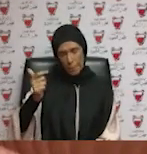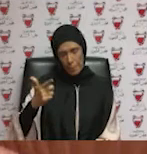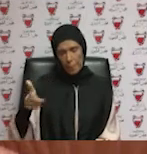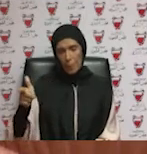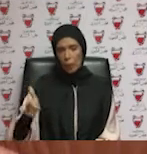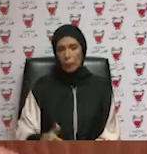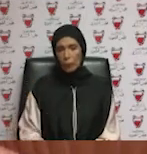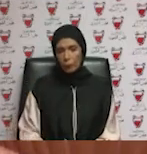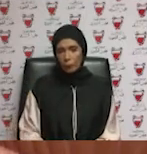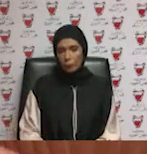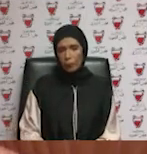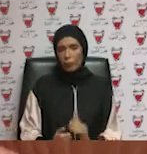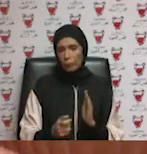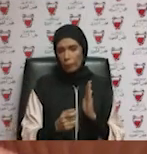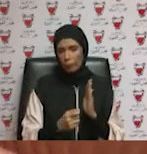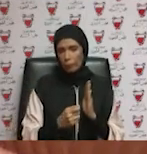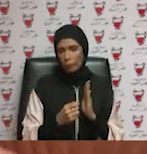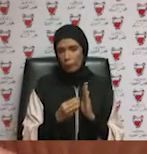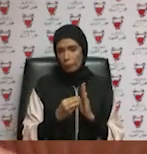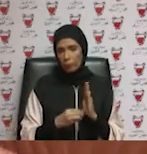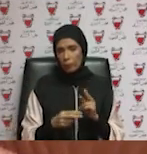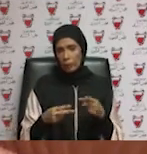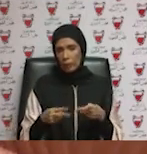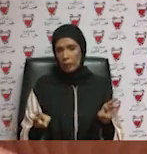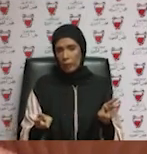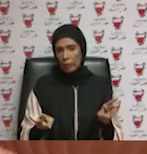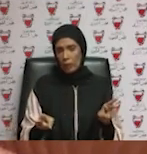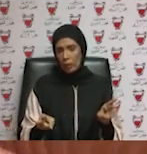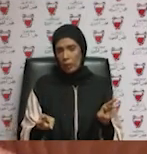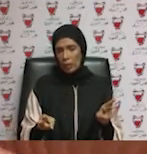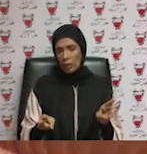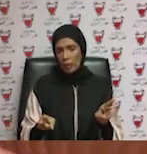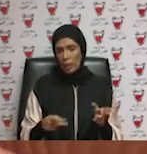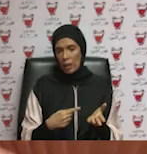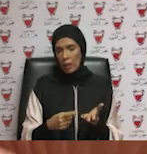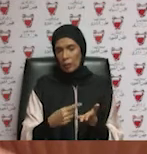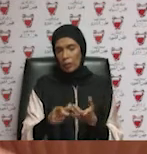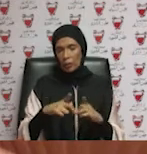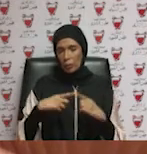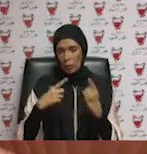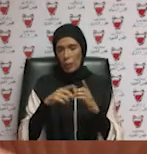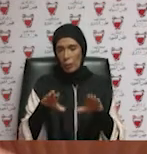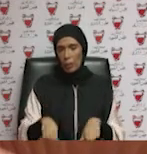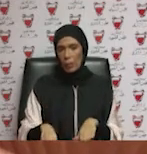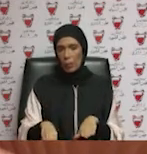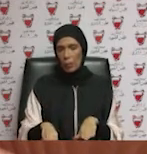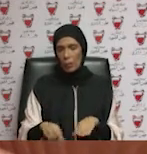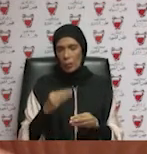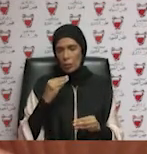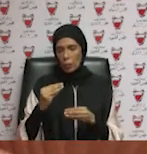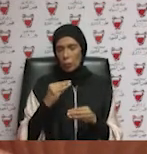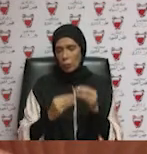يعني أنا بس أبي أسجل إن أنا أرفض فقط التوصية التي آلت إليه اللجنة في مجلس الشورى وكذلك